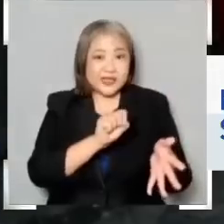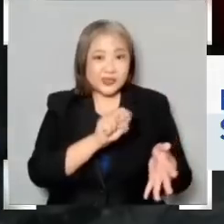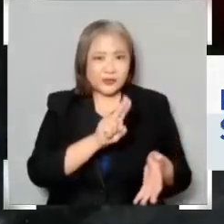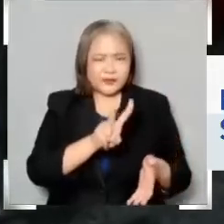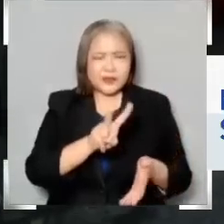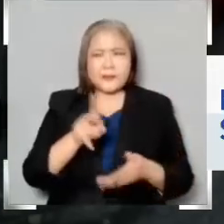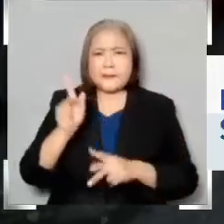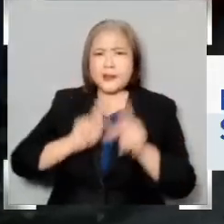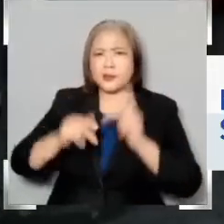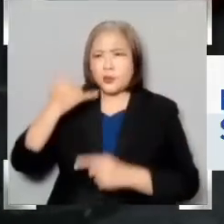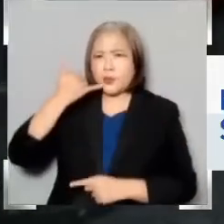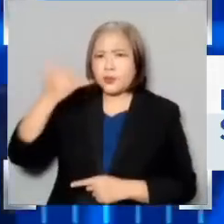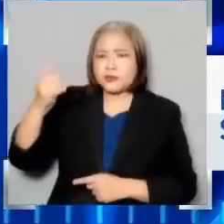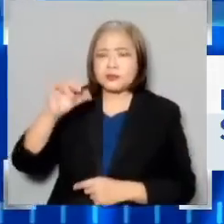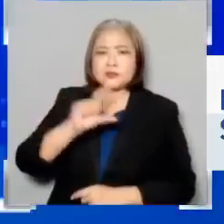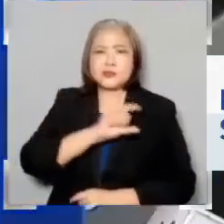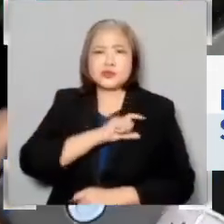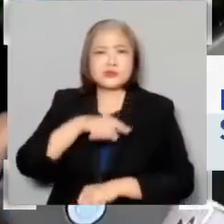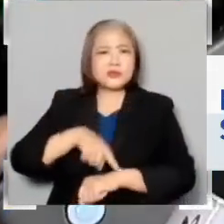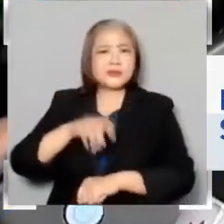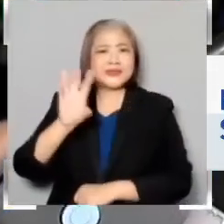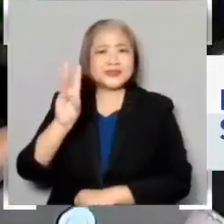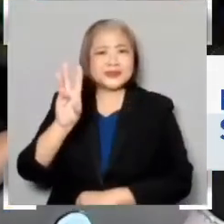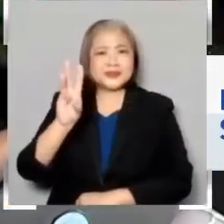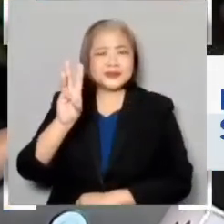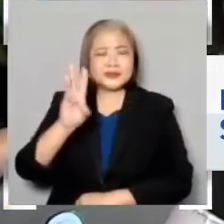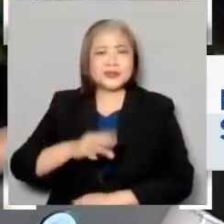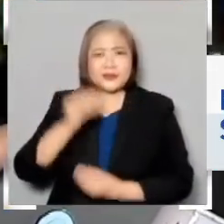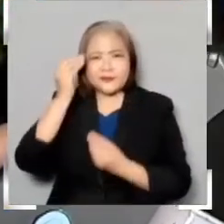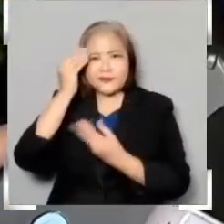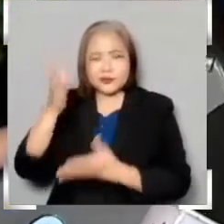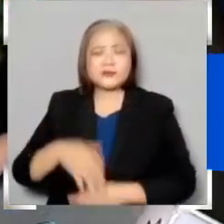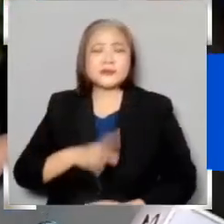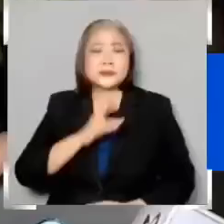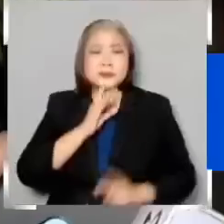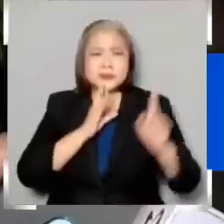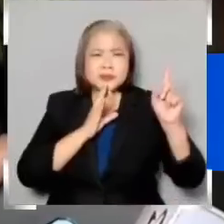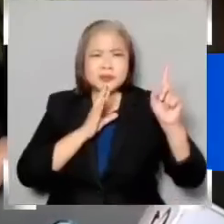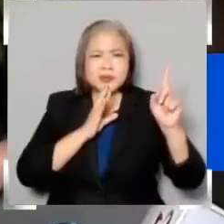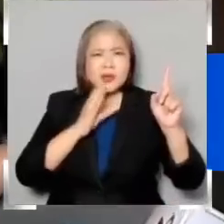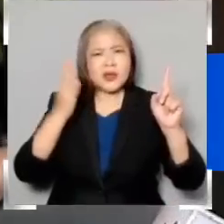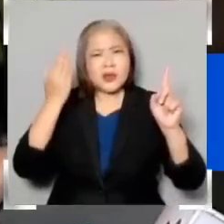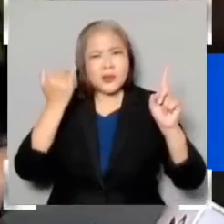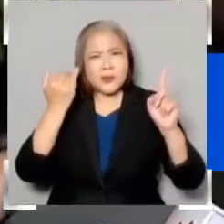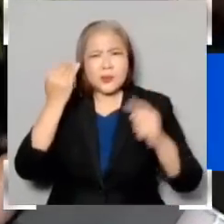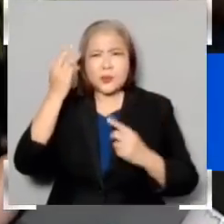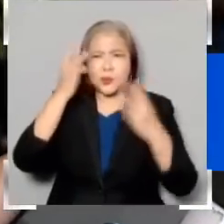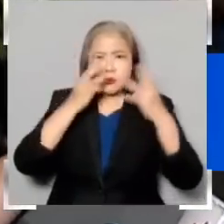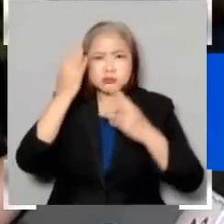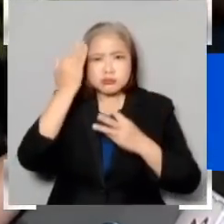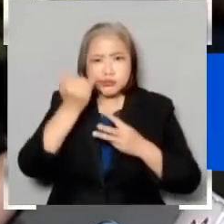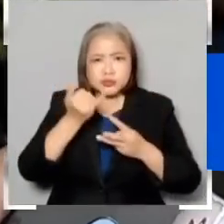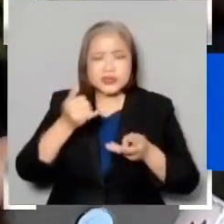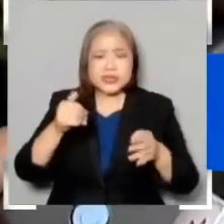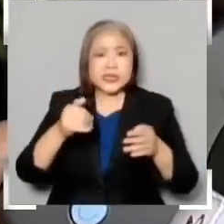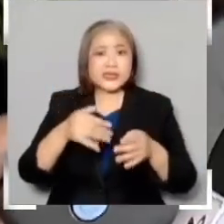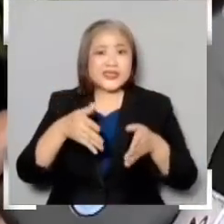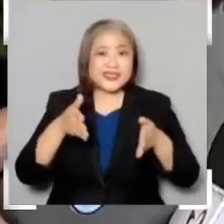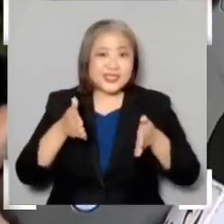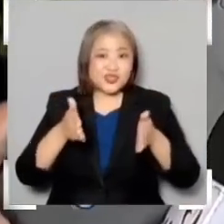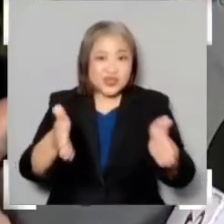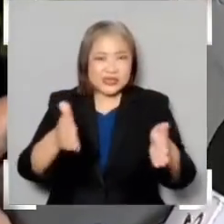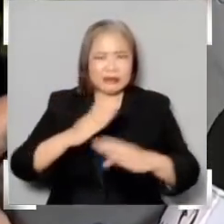pulisya mag-aala sa 6 kagabi. Nagtataka rin kami kasi nakaharang dyan sa ano, pedestrian. Bali, nung